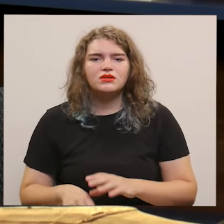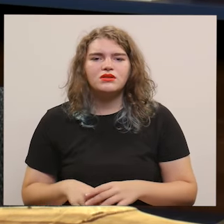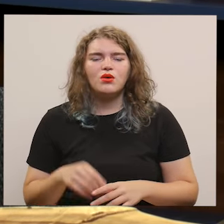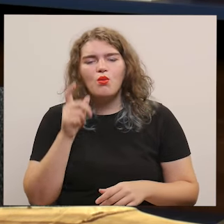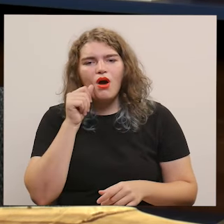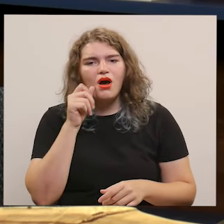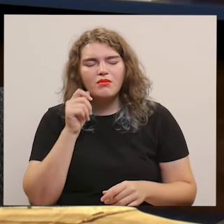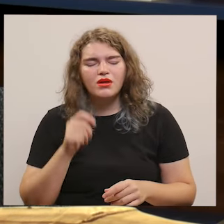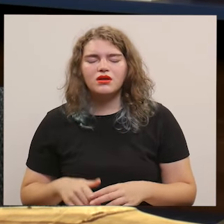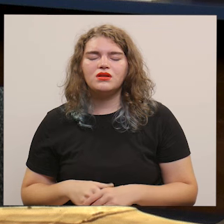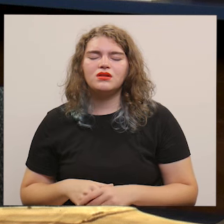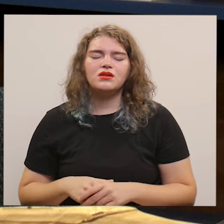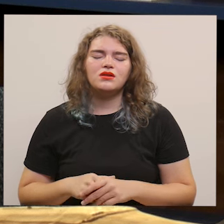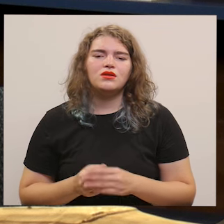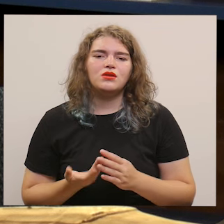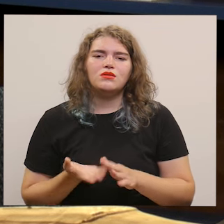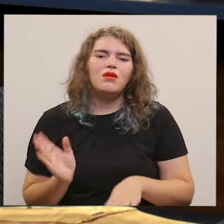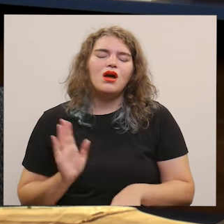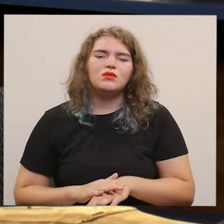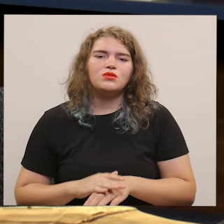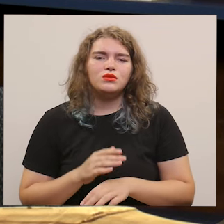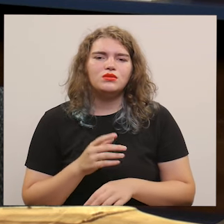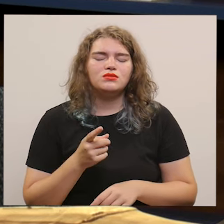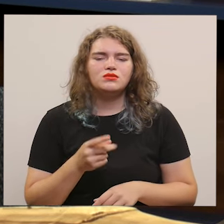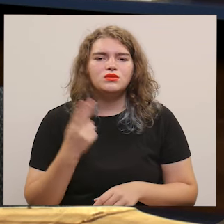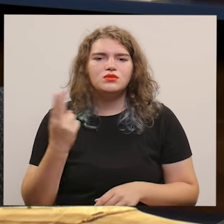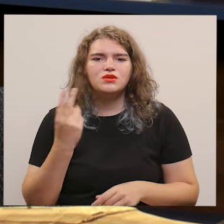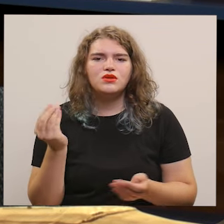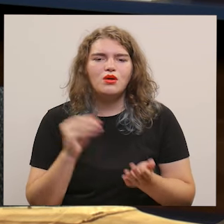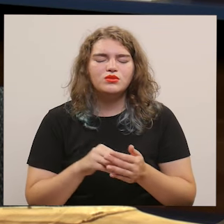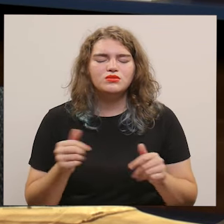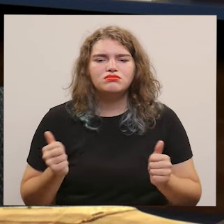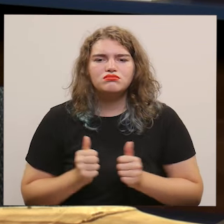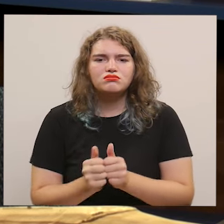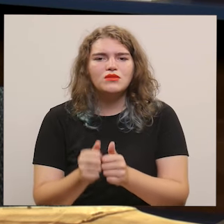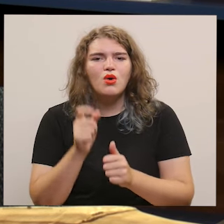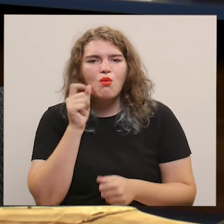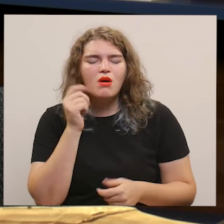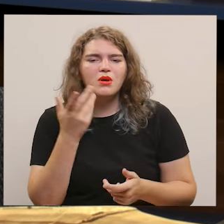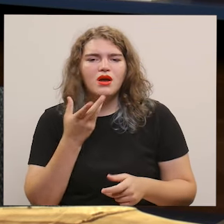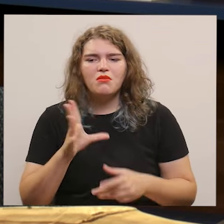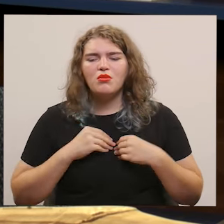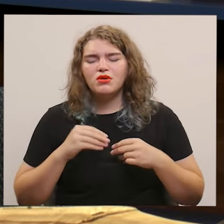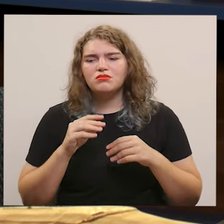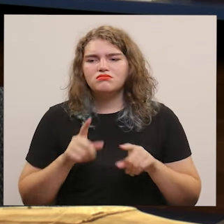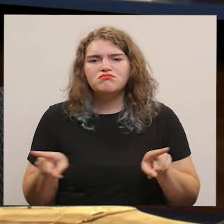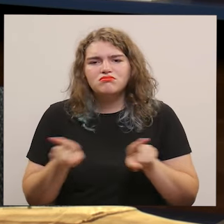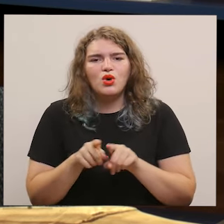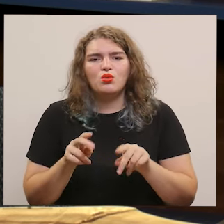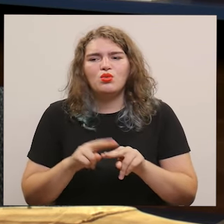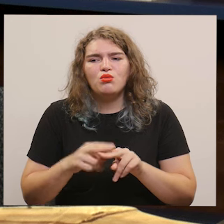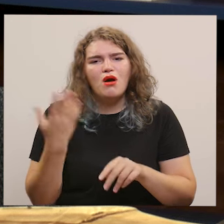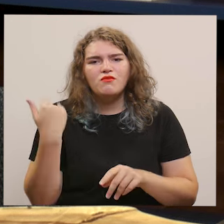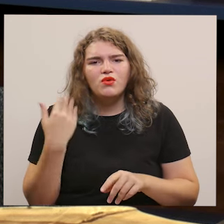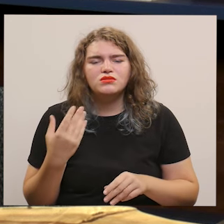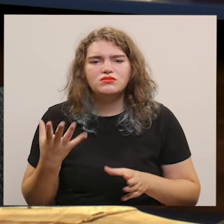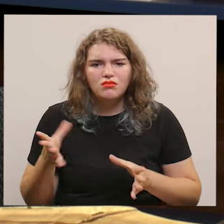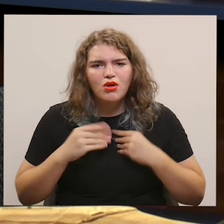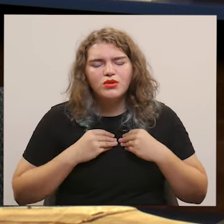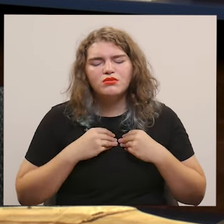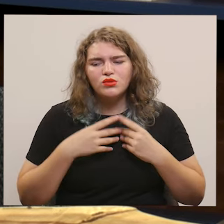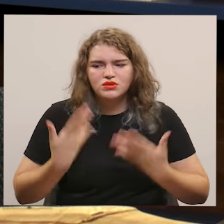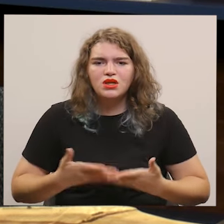oameni. Foarte mult prin oameni. A pus Dumnezeu lângă mine oameni care m-au primit așa cum eram. Care m-au primit